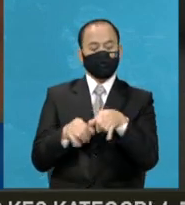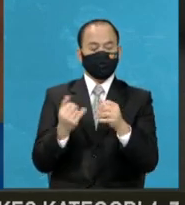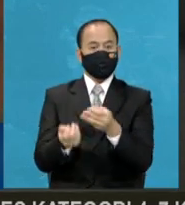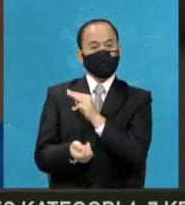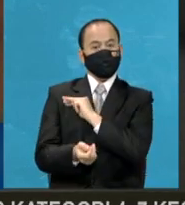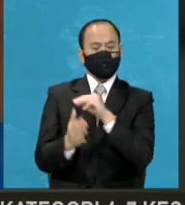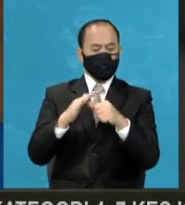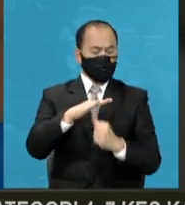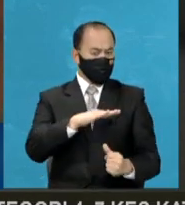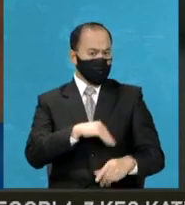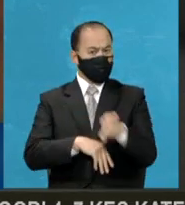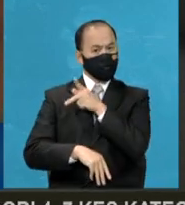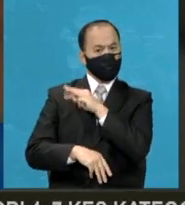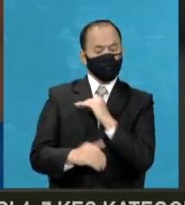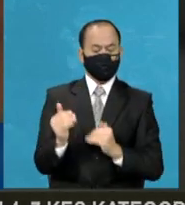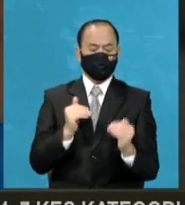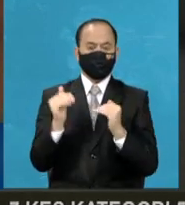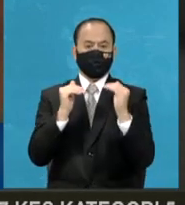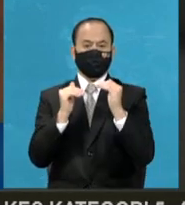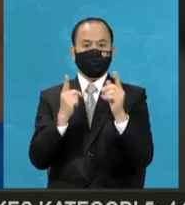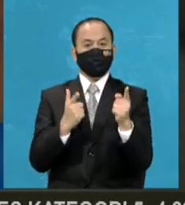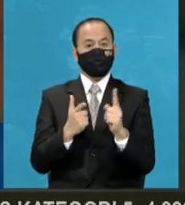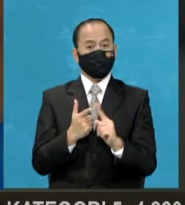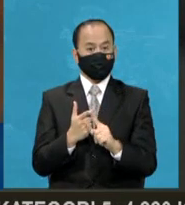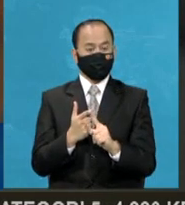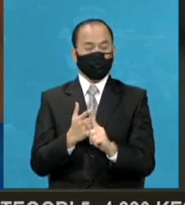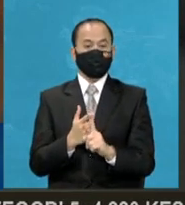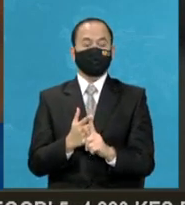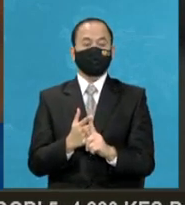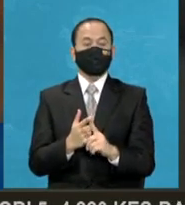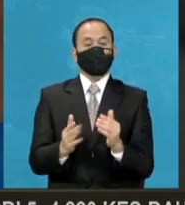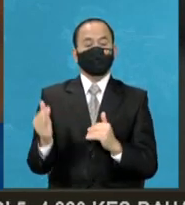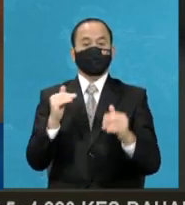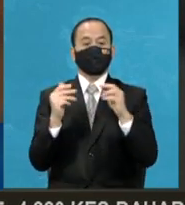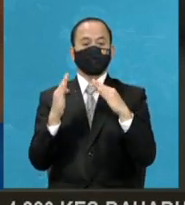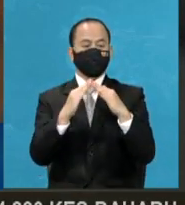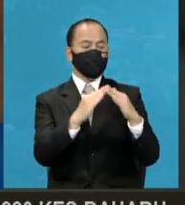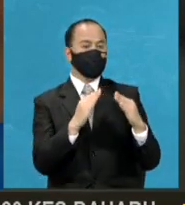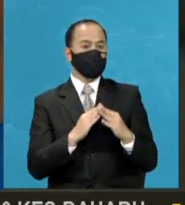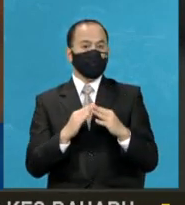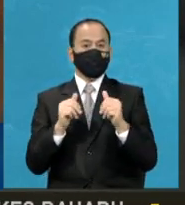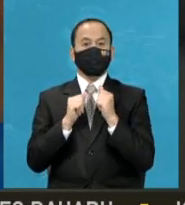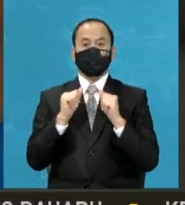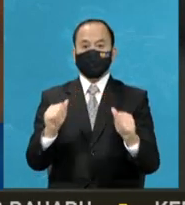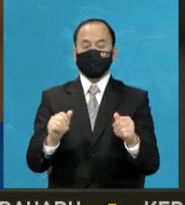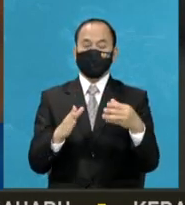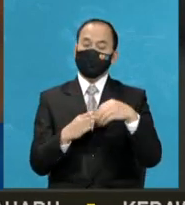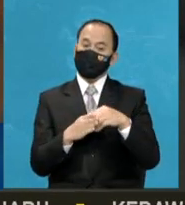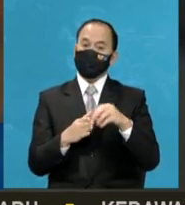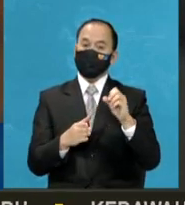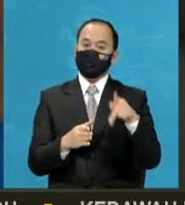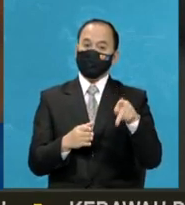Pembangunan kedua pembangunan Perumahan awam di rancangan perubahan Negara